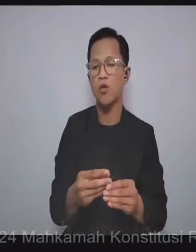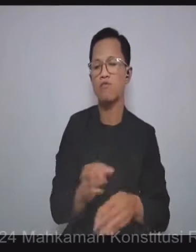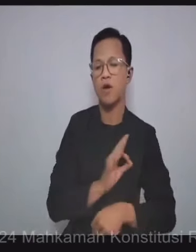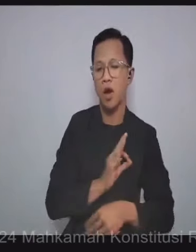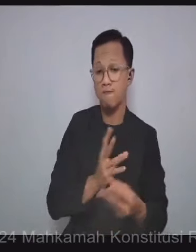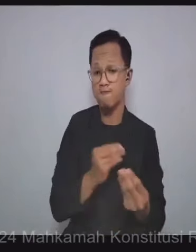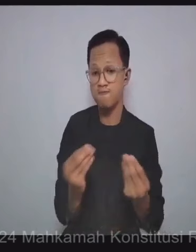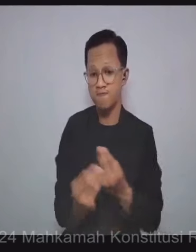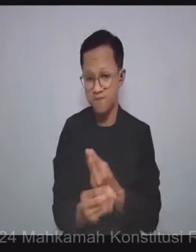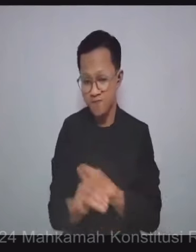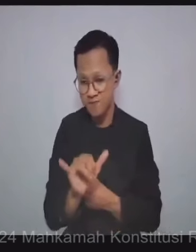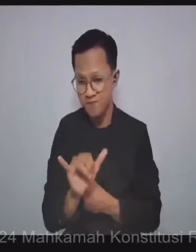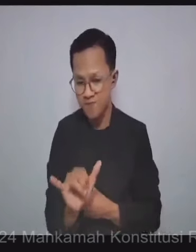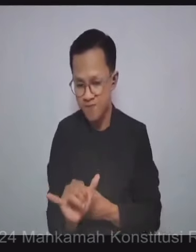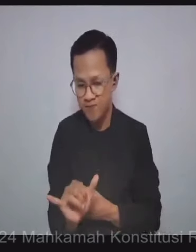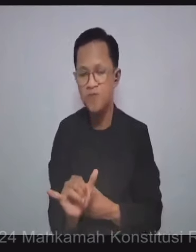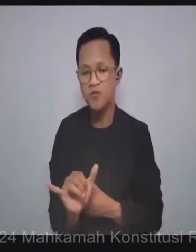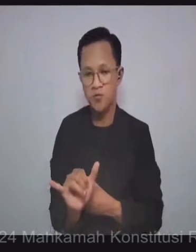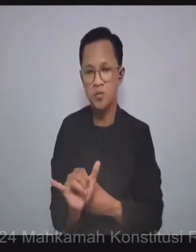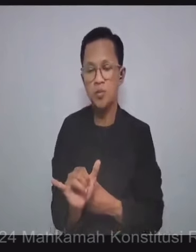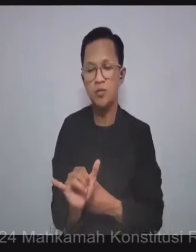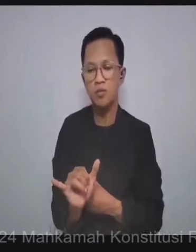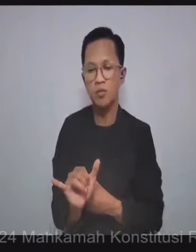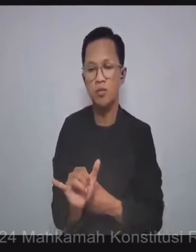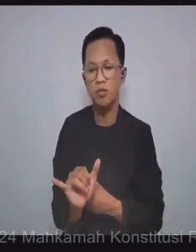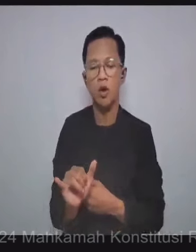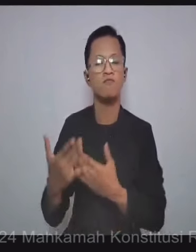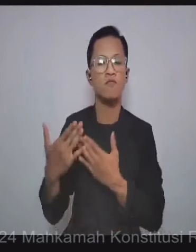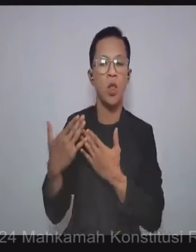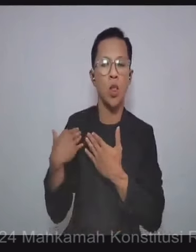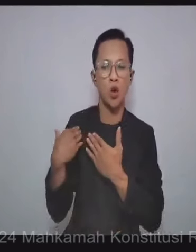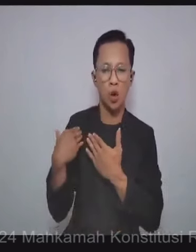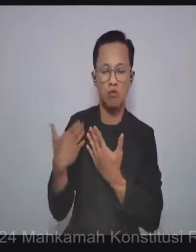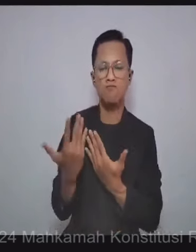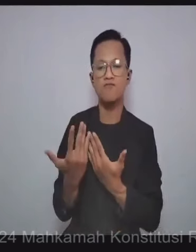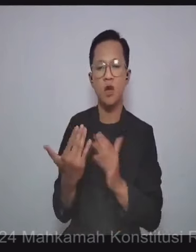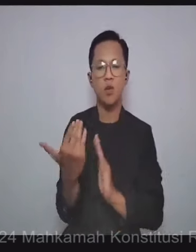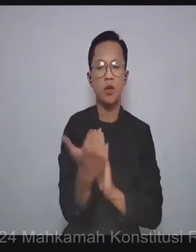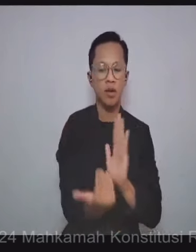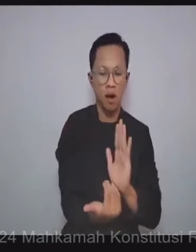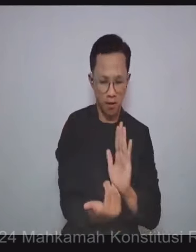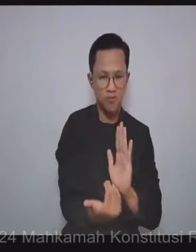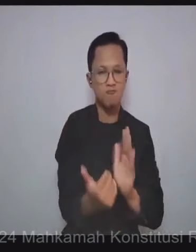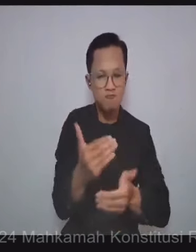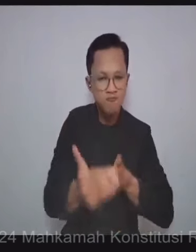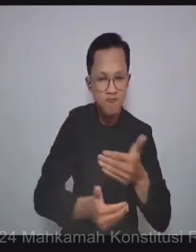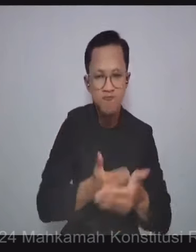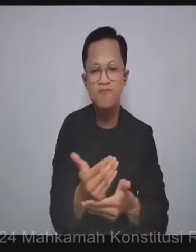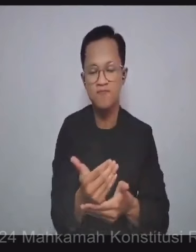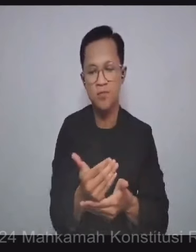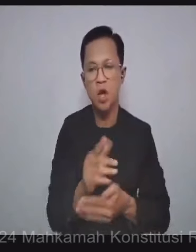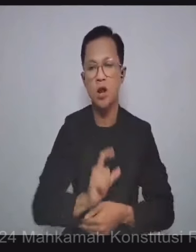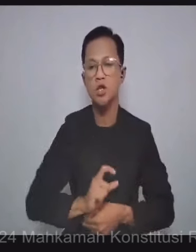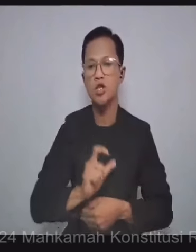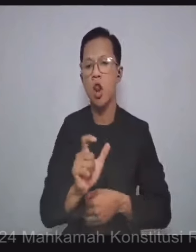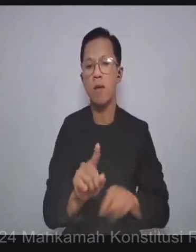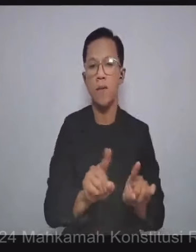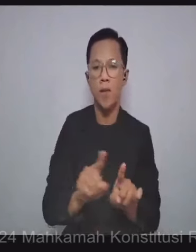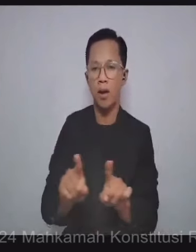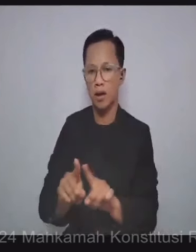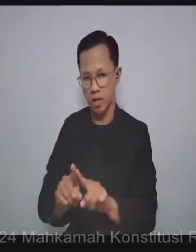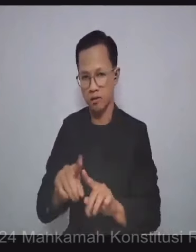termohon selaku penyelenggara Pemilu sejatinya merupakan pihak yang bertanggungjawab dalam menerapkan persyaratan dan tacacara pendaftaran Pasangan calon sebagaimana diatur dalam